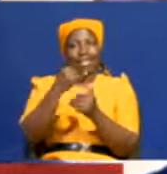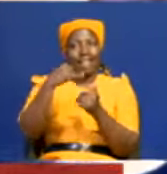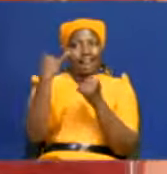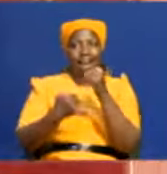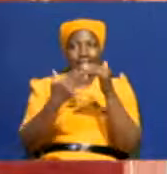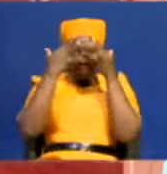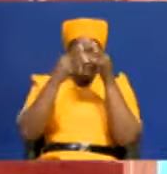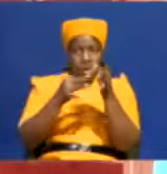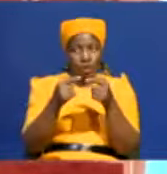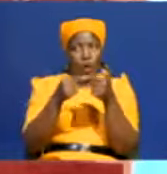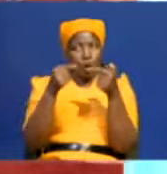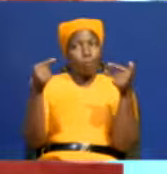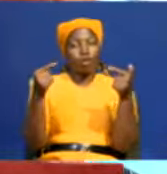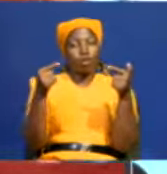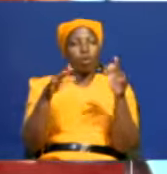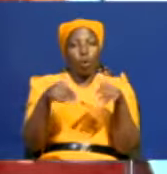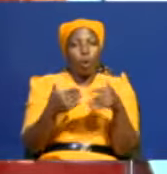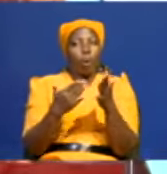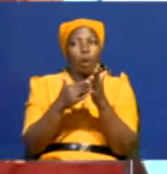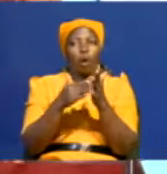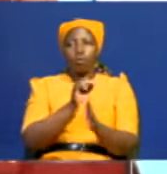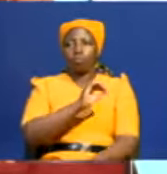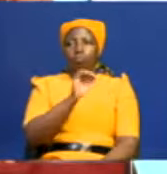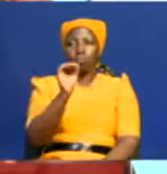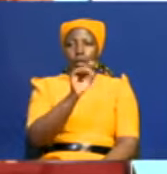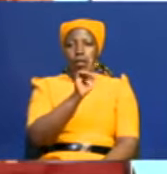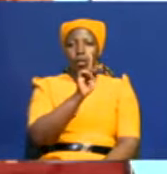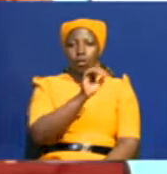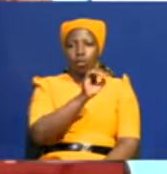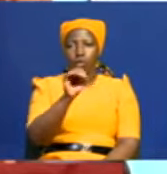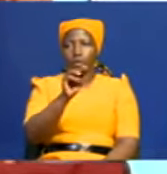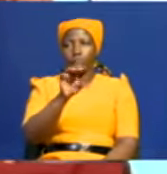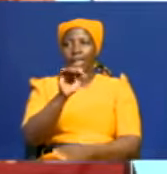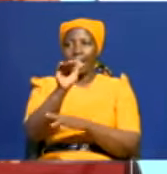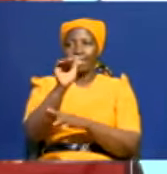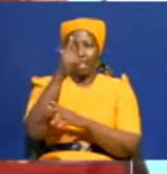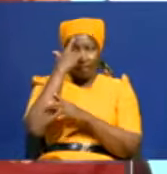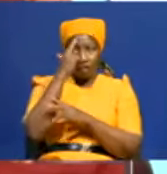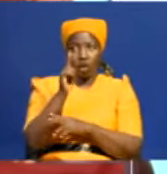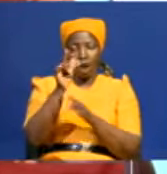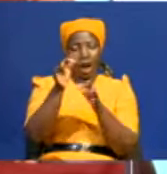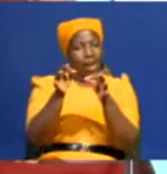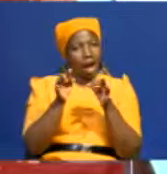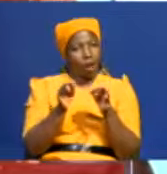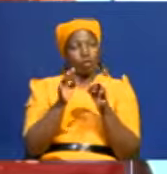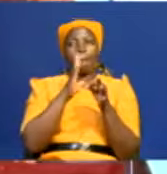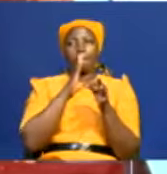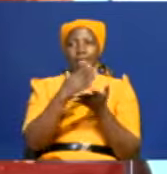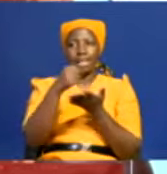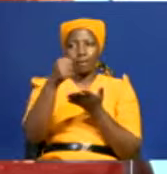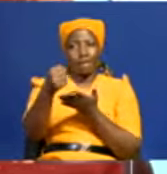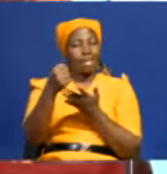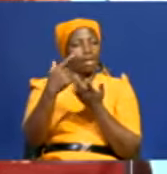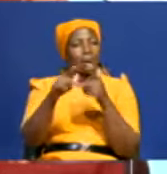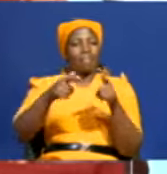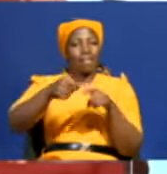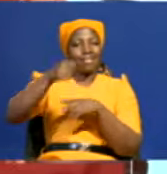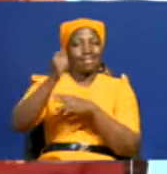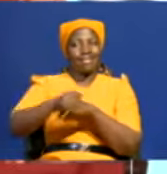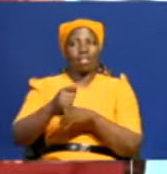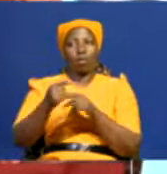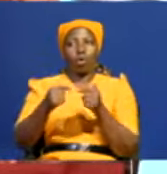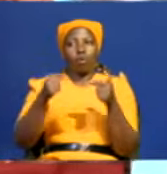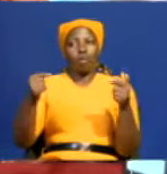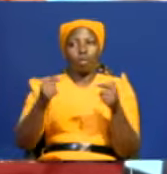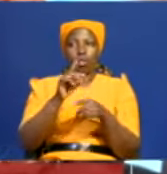kutekelezwa. Jaribio la Kome kutaka kusimamishwa kwa akaunti hiyo lilikataliwa na hakimu huyo. Kome, ambaye alihudhuria kikao